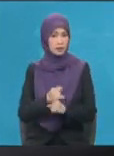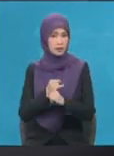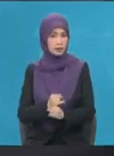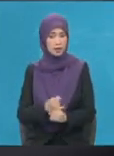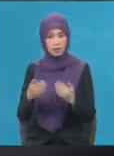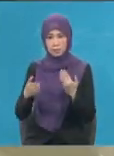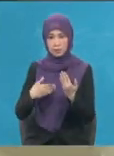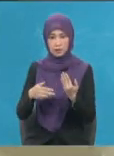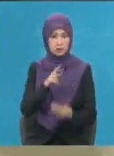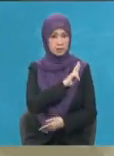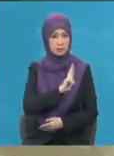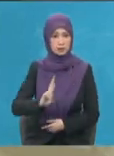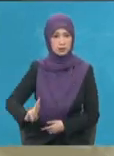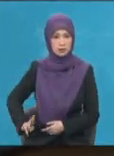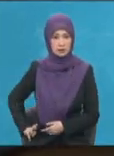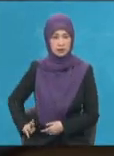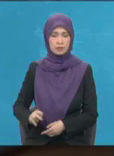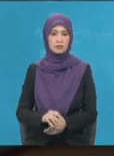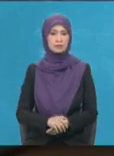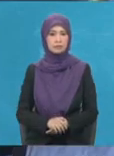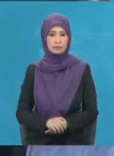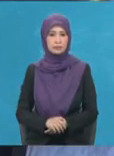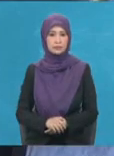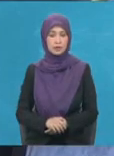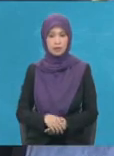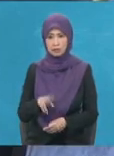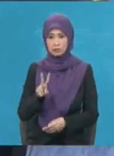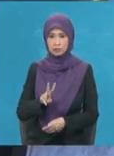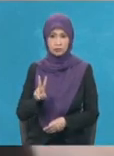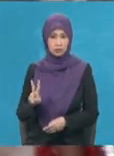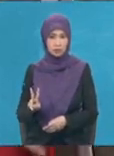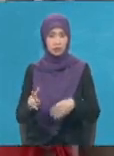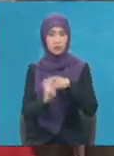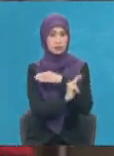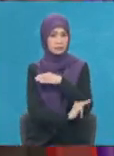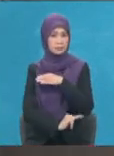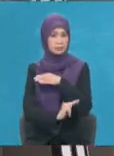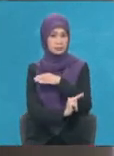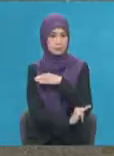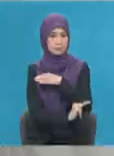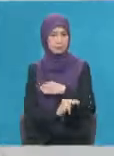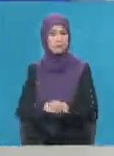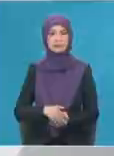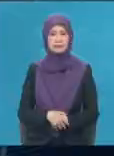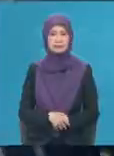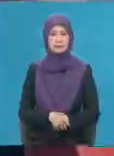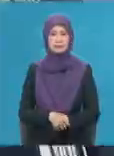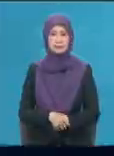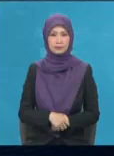perkawinan di raja dan nanti jelas mencerminkan keakraban hubungan antara kedua-dua buah negara